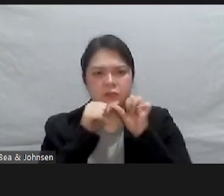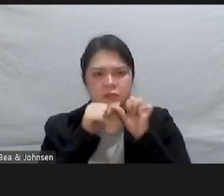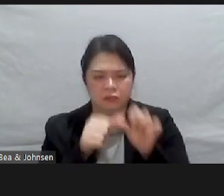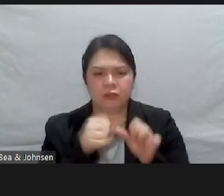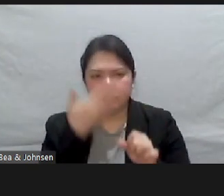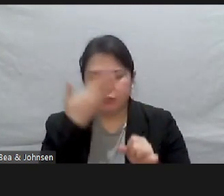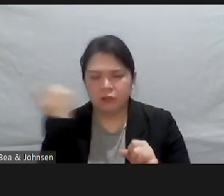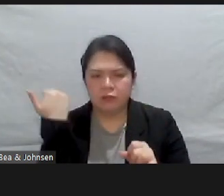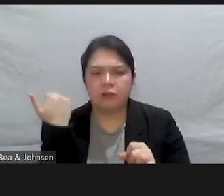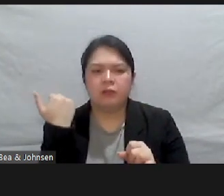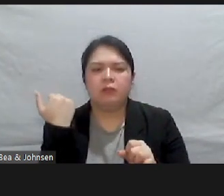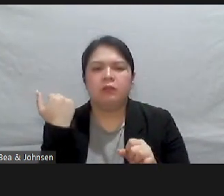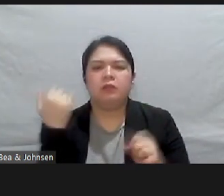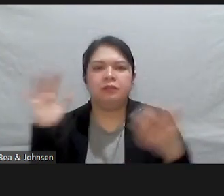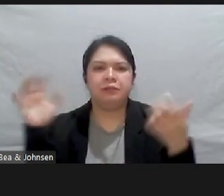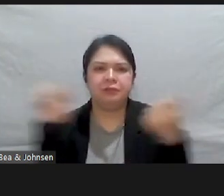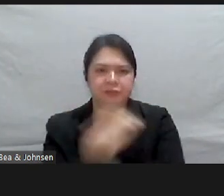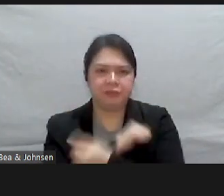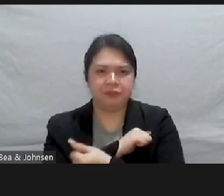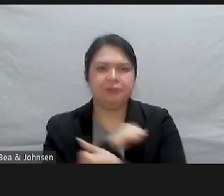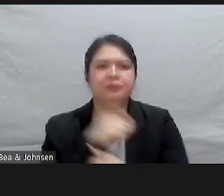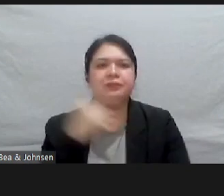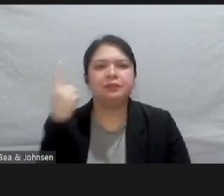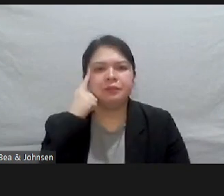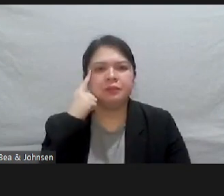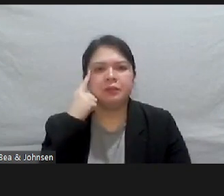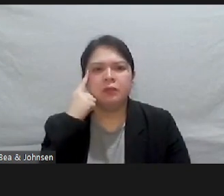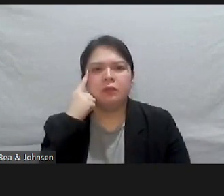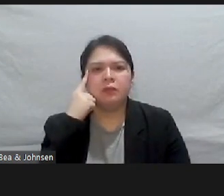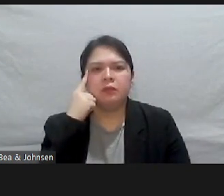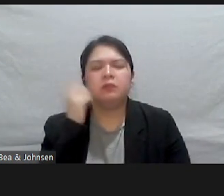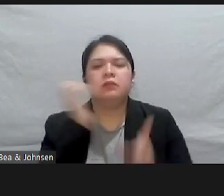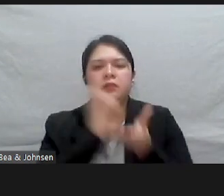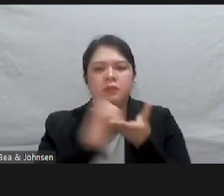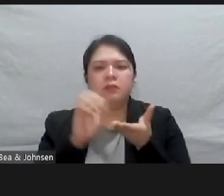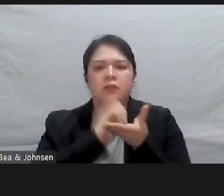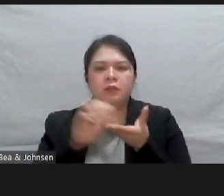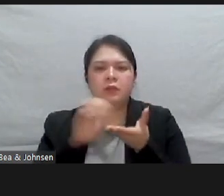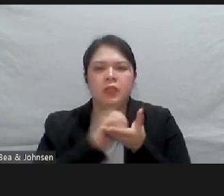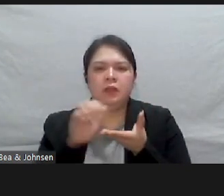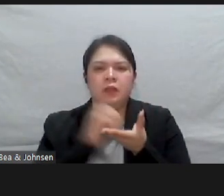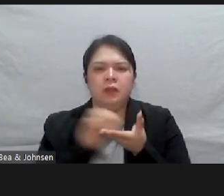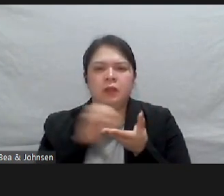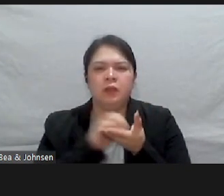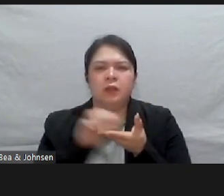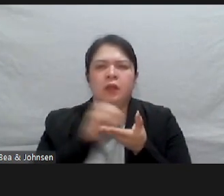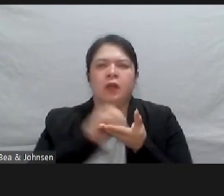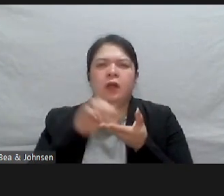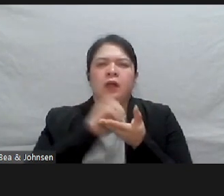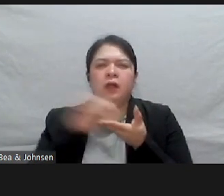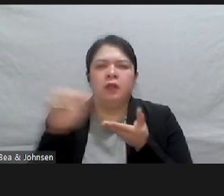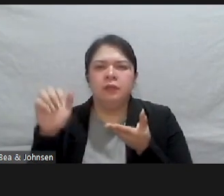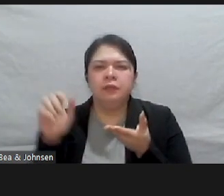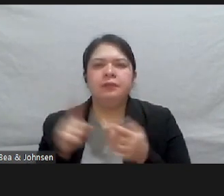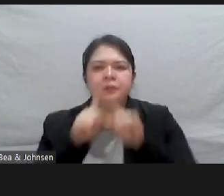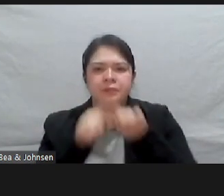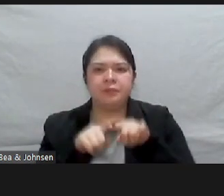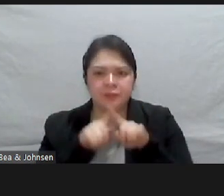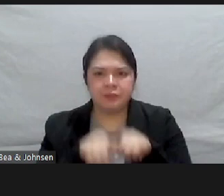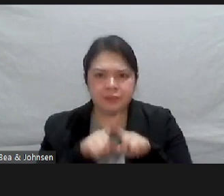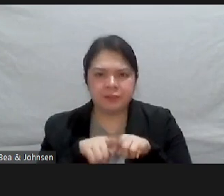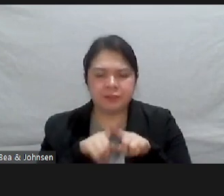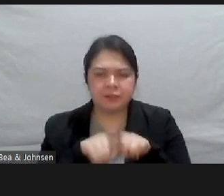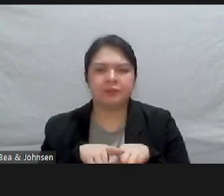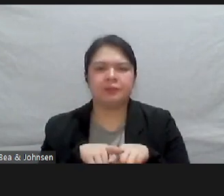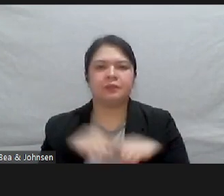at mawala na siya. No? So I think nasa implementation yun, eh, depende sa mga supervisor. Eh, wala nga